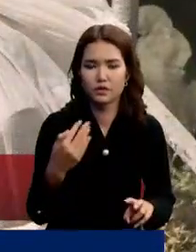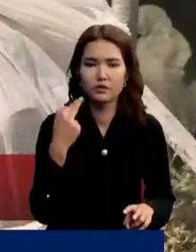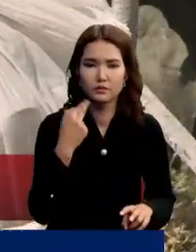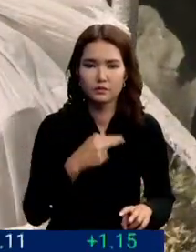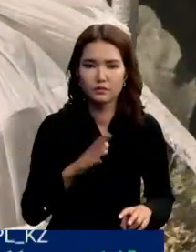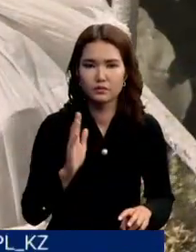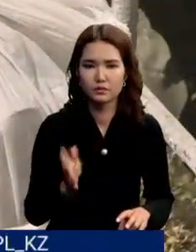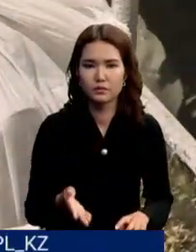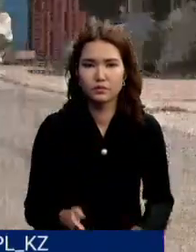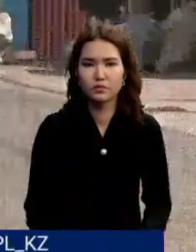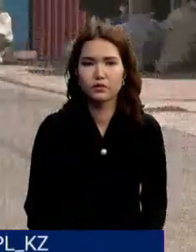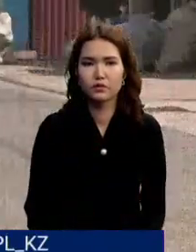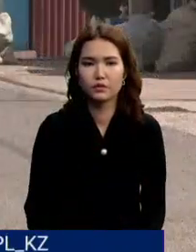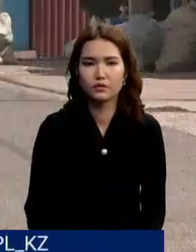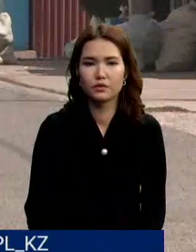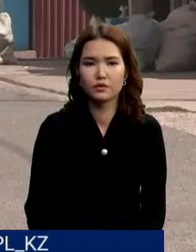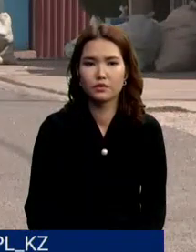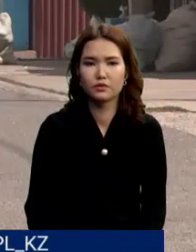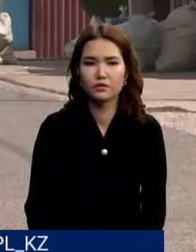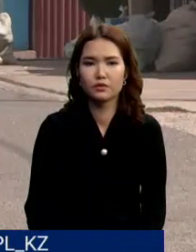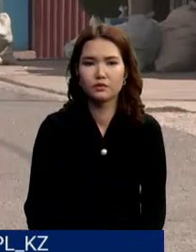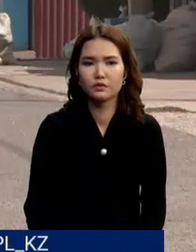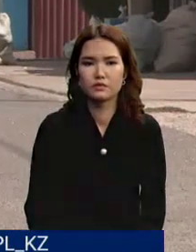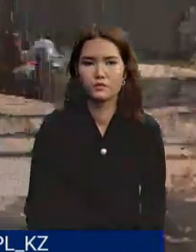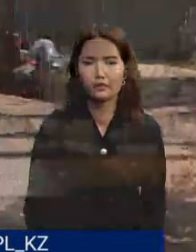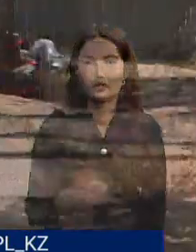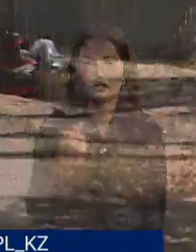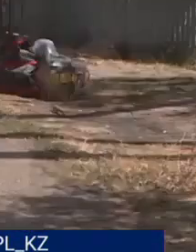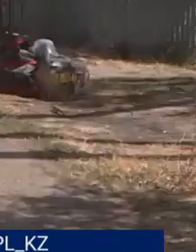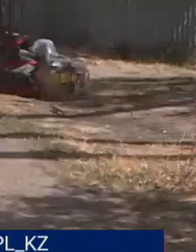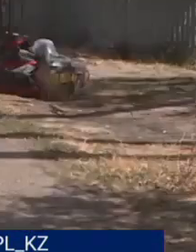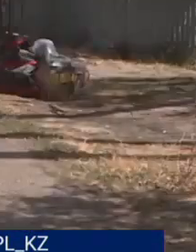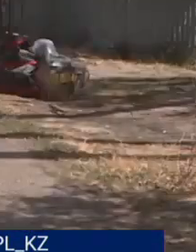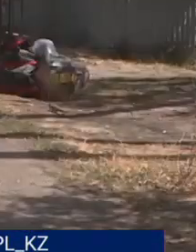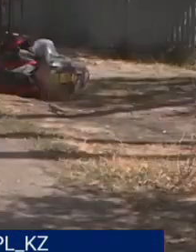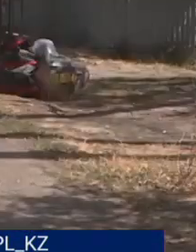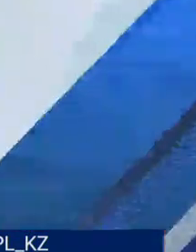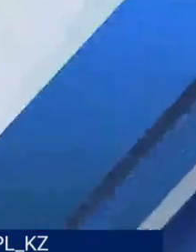семьи. С такими теперь будут бороться. Марина Низовкина, Виталий Заянтинов, Атамикен Бизнес, Шымкент.